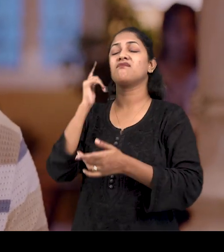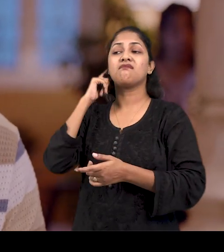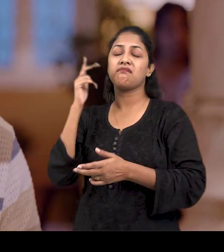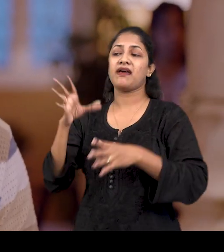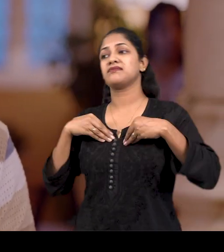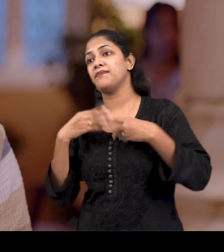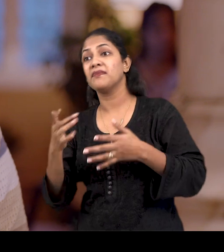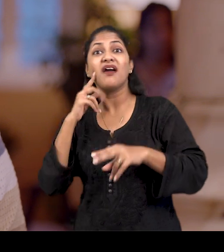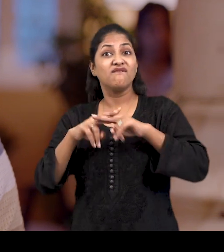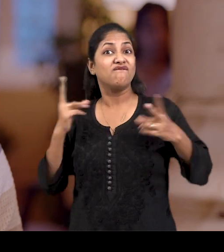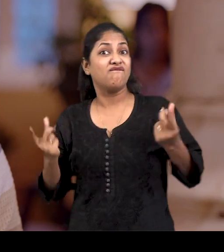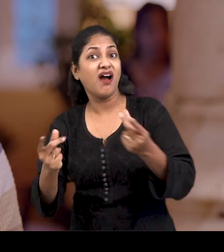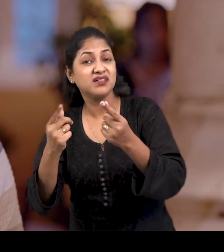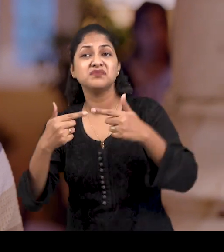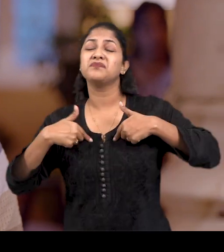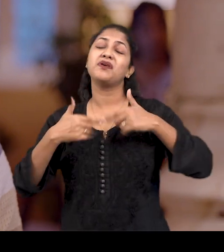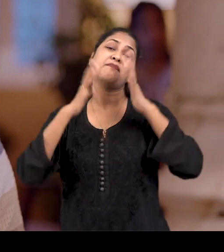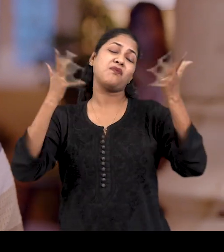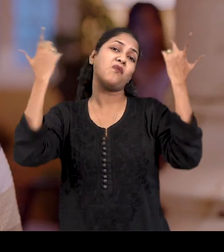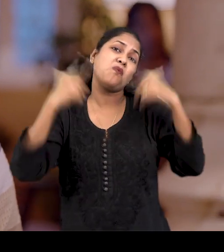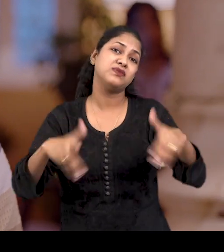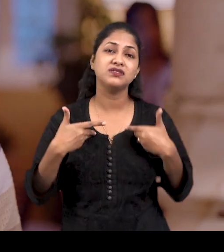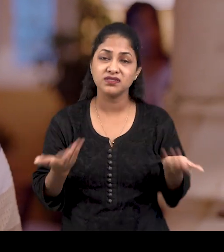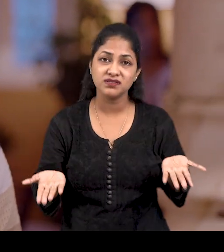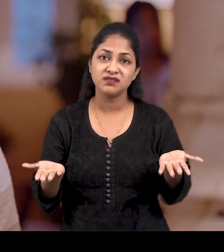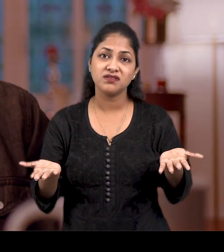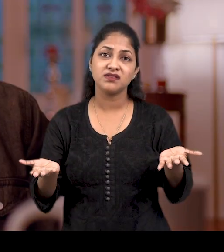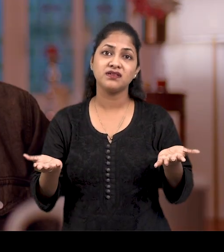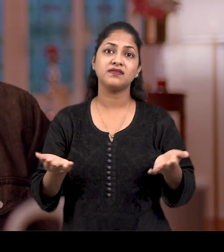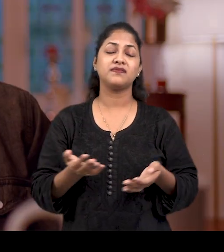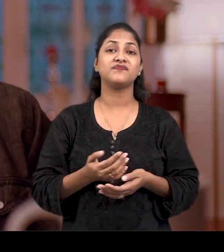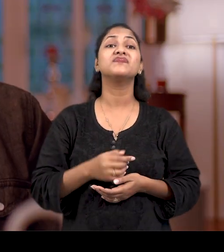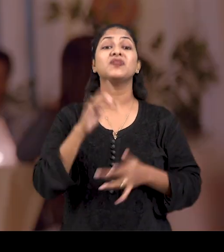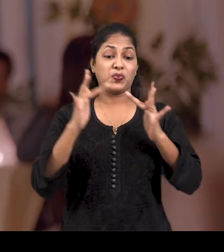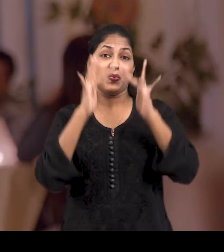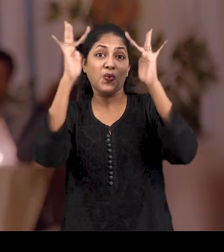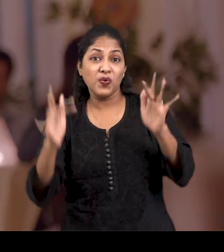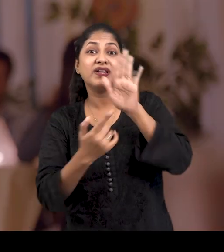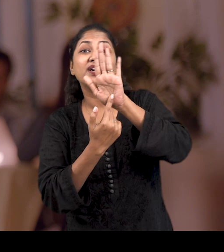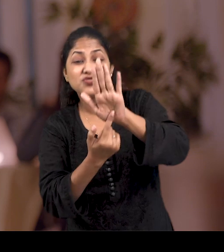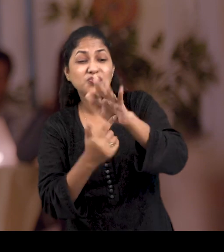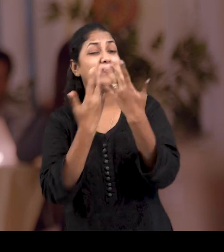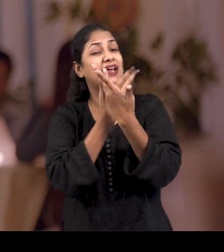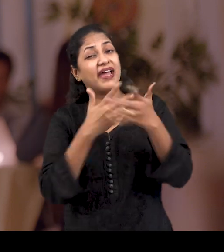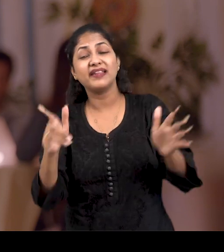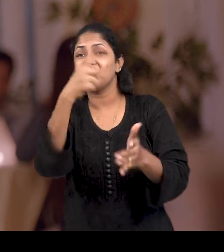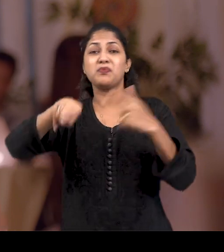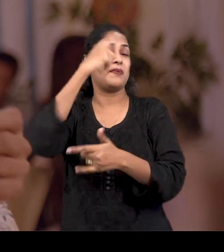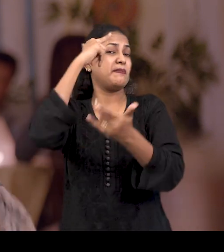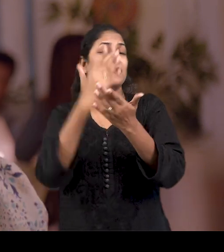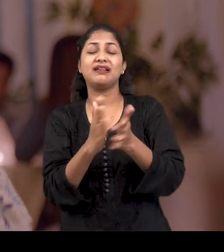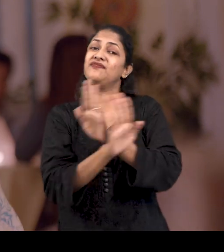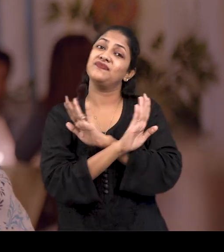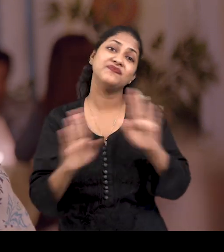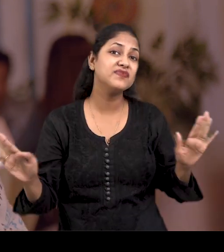સાંભળી. ઉતાવળ કરી હોત તો મારે બહુ મોટું નુકસાન સહન કરવું પડત. ઓનલાઈન દેખાડાયેલી કોઈ પણ ચીજ પર